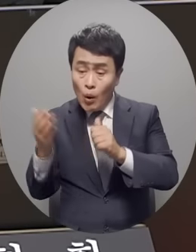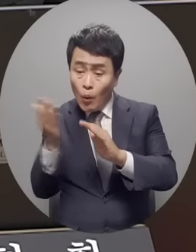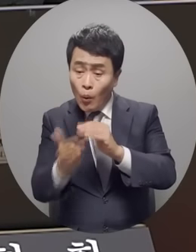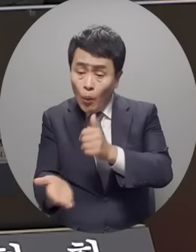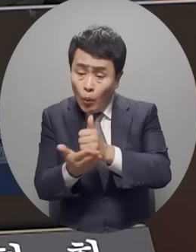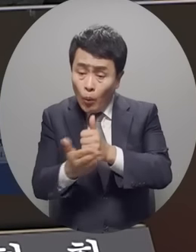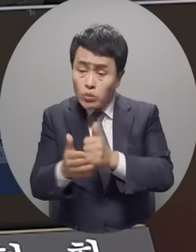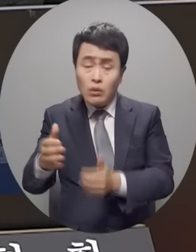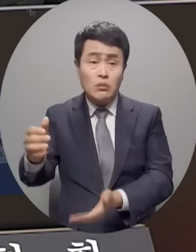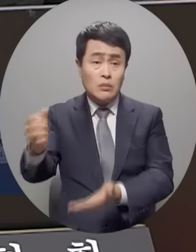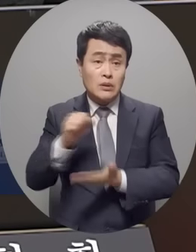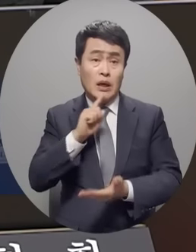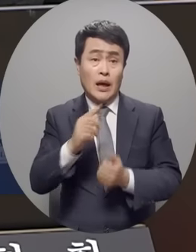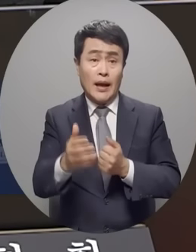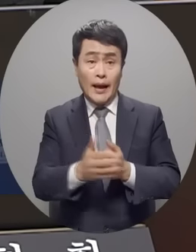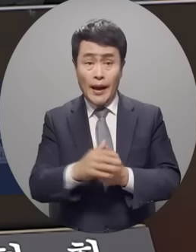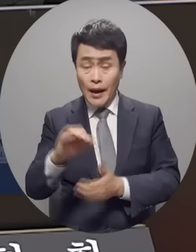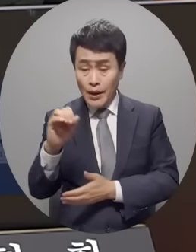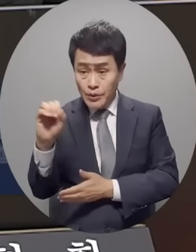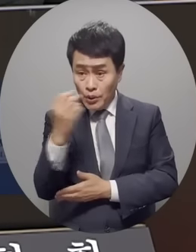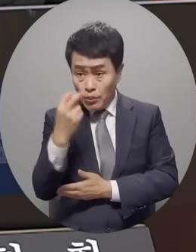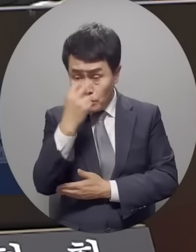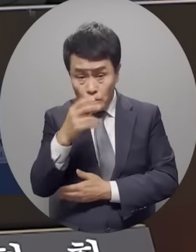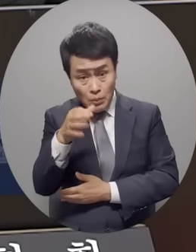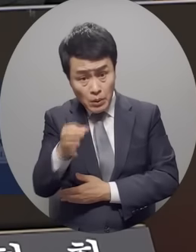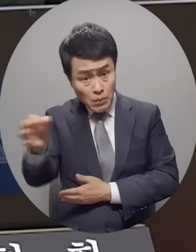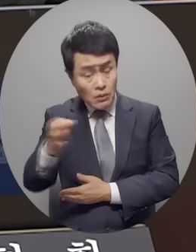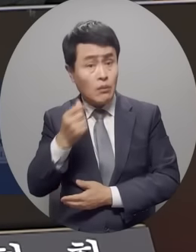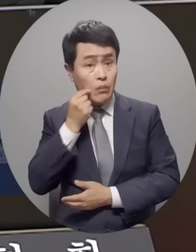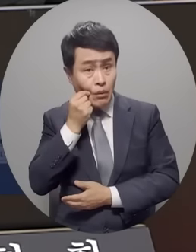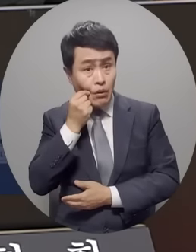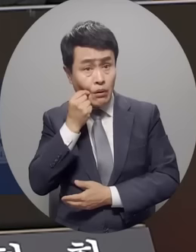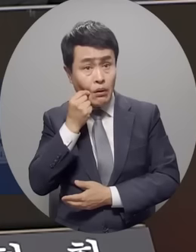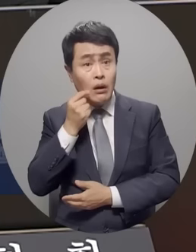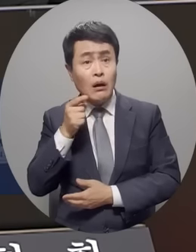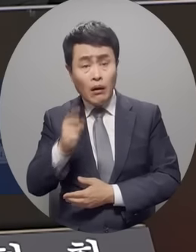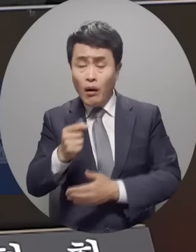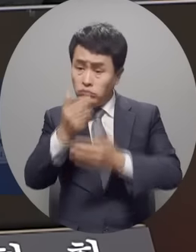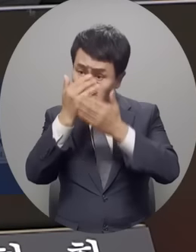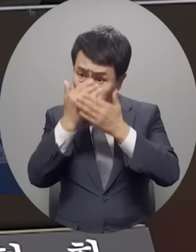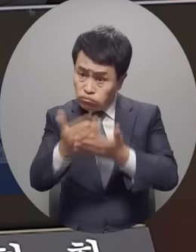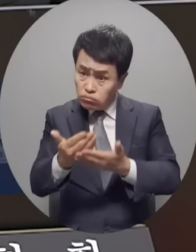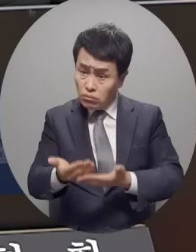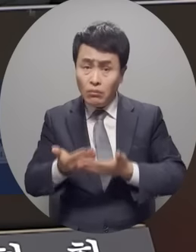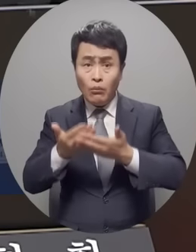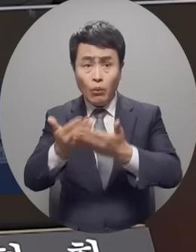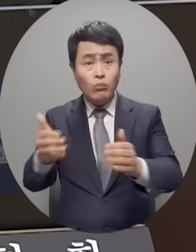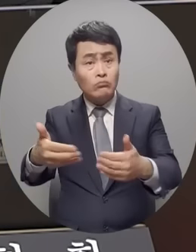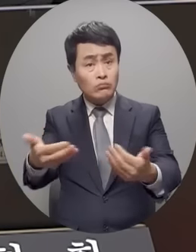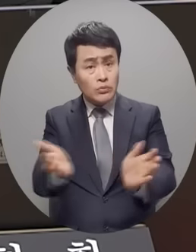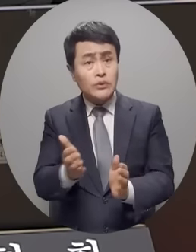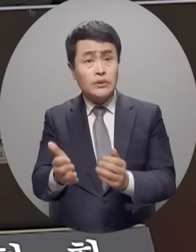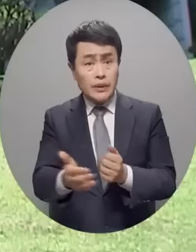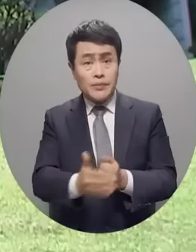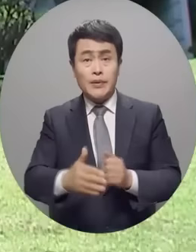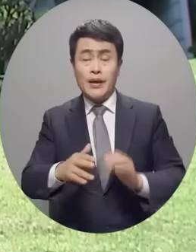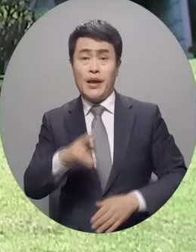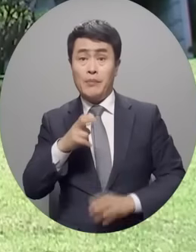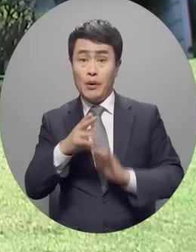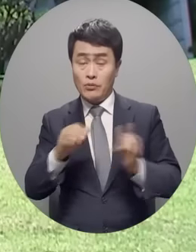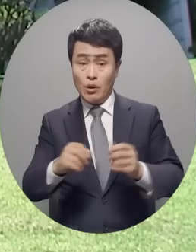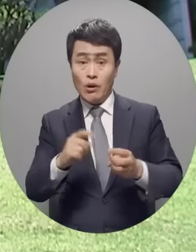그 여론조사 비용을 저희가 못 받았습니다. 그 일단 무료로 제공됐던 그런 부분이라. 명 씨가